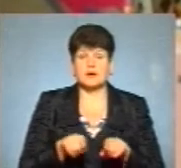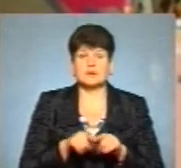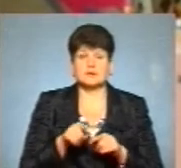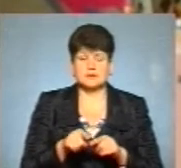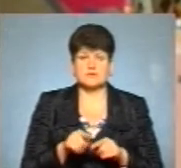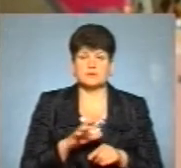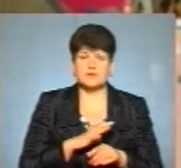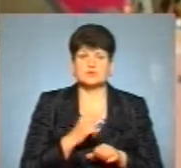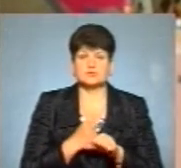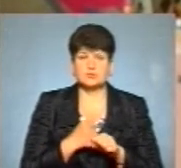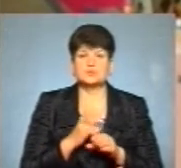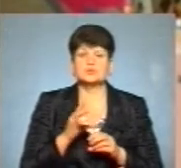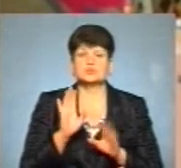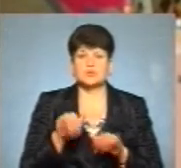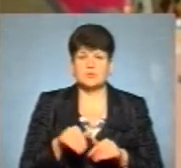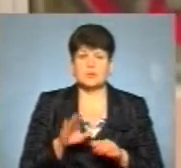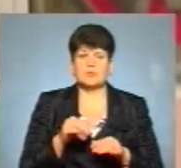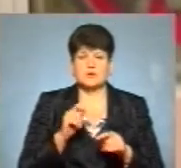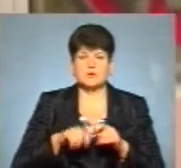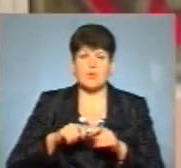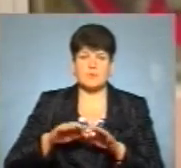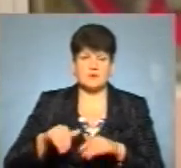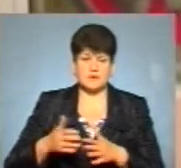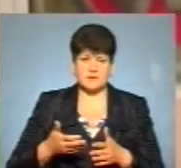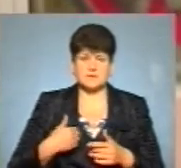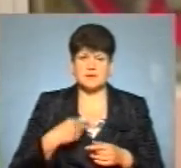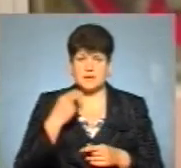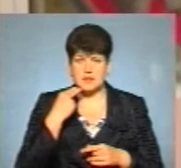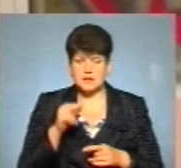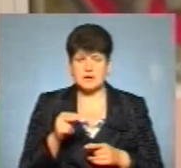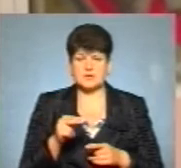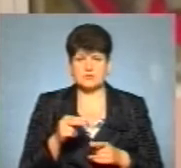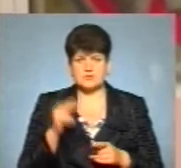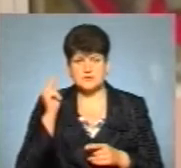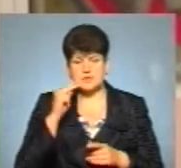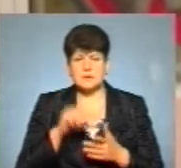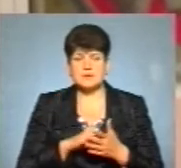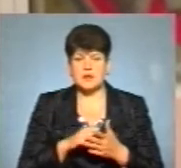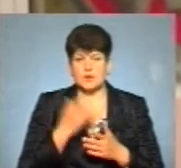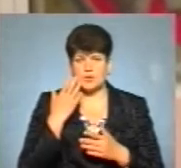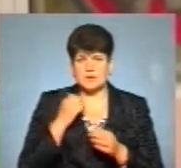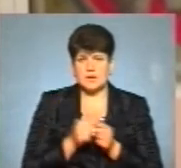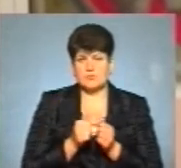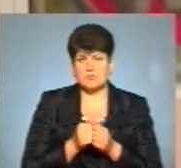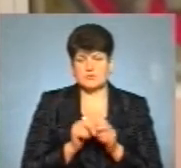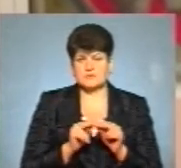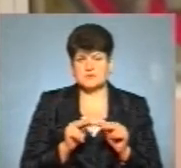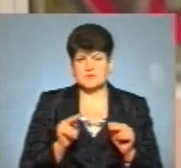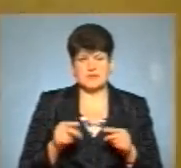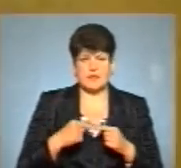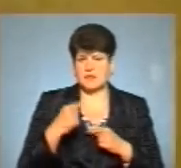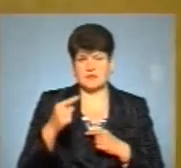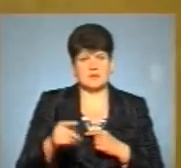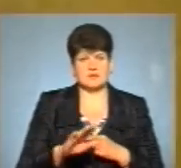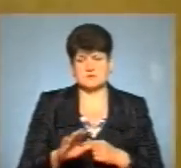буває, зроблю, він, ну добре, потім поперевіряємо. Мені краще засвоювати матеріал, коли я знаходжуся поруч зі своїм вчителем, а не